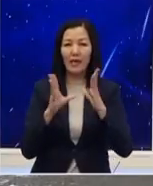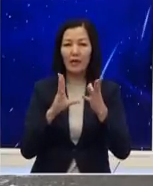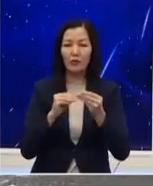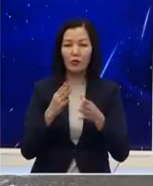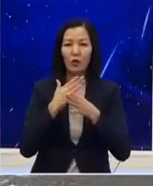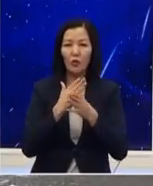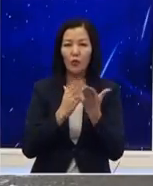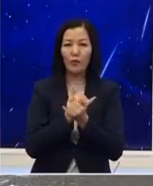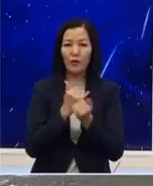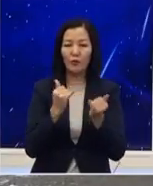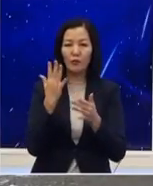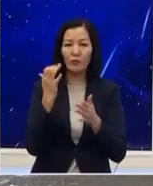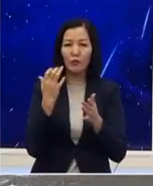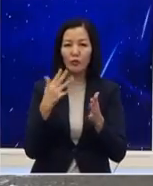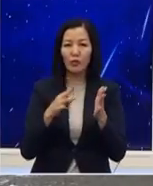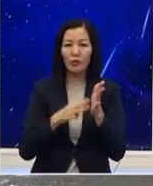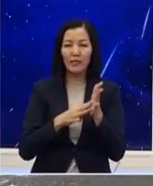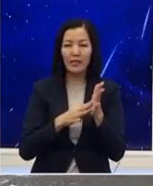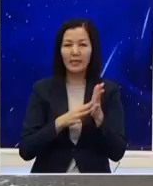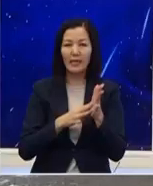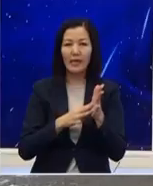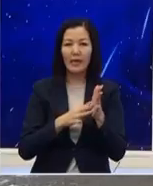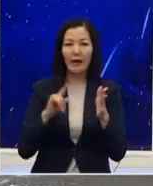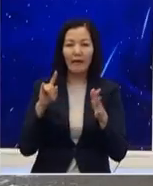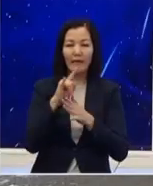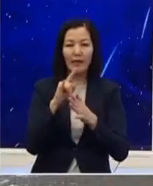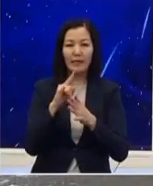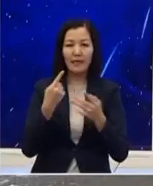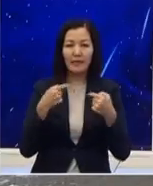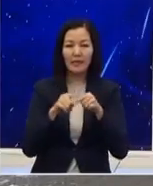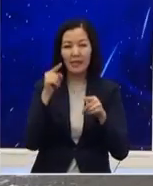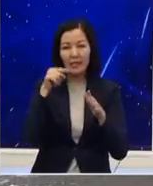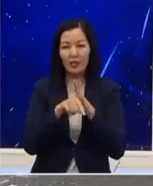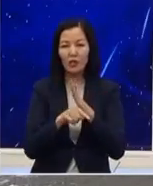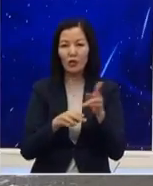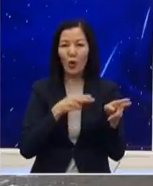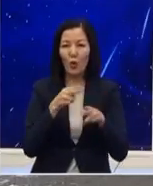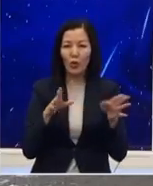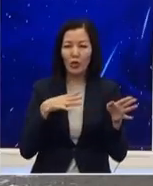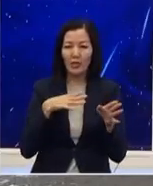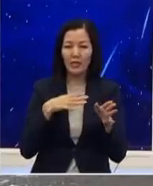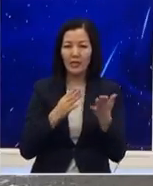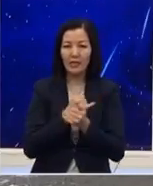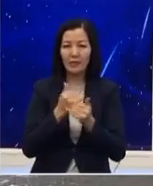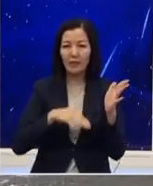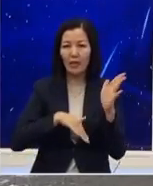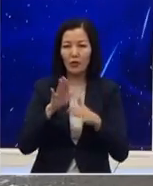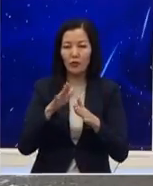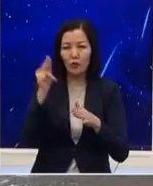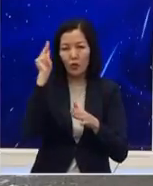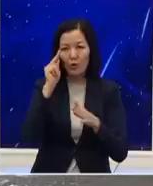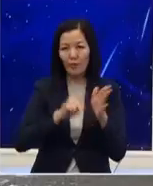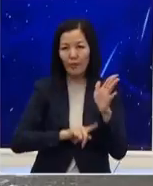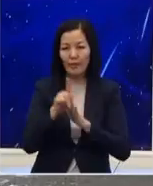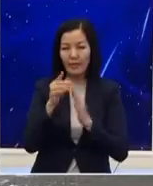берілді. 558 адамға авиация техникасында ота жасалды. Қазір қызмет сапасын арттыру үшін қызметкерлерді оқытуды да